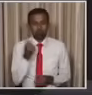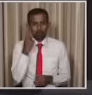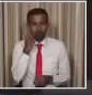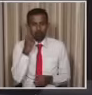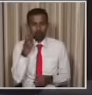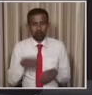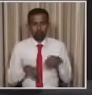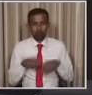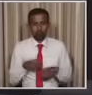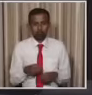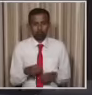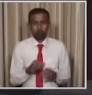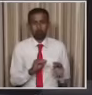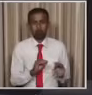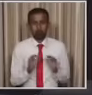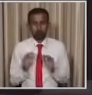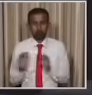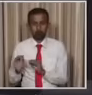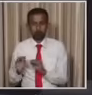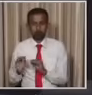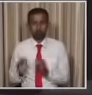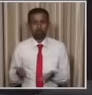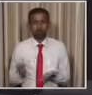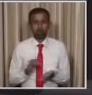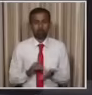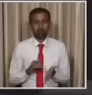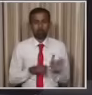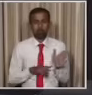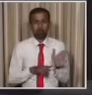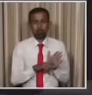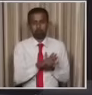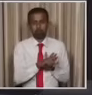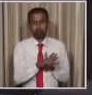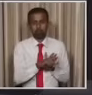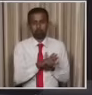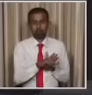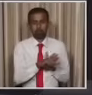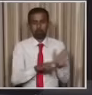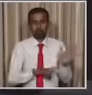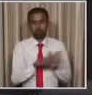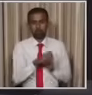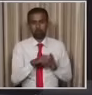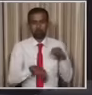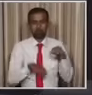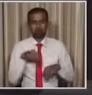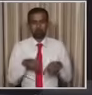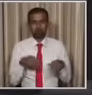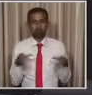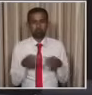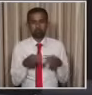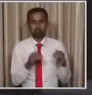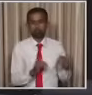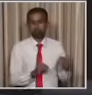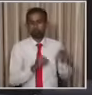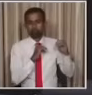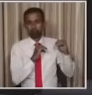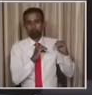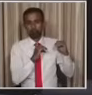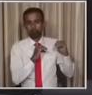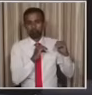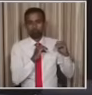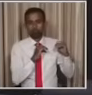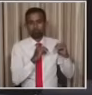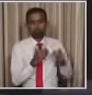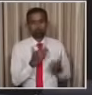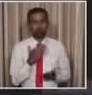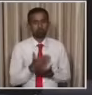මේ මැතිවරණ වලින් පස්සේ නැවතත් අර පැරණි තැන්වලට පැරණි දේශපාලන පක්ෂවල නැගිටීමක් සිද්ධ වෙන එක වළක්වන්න